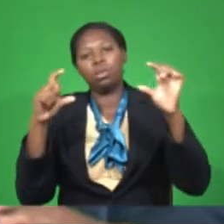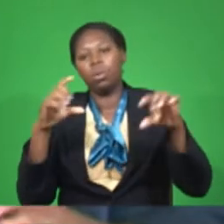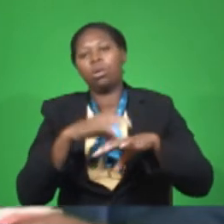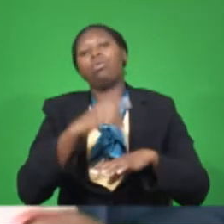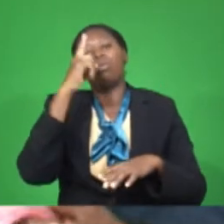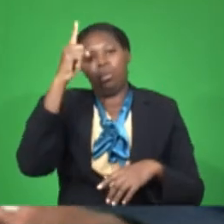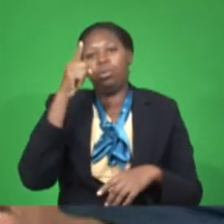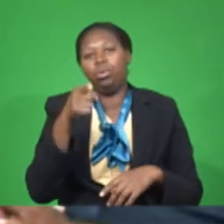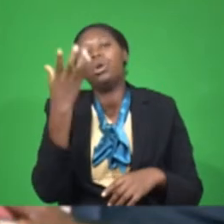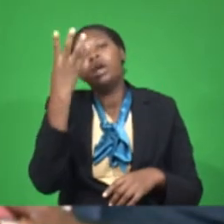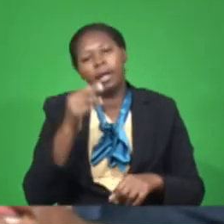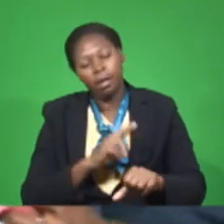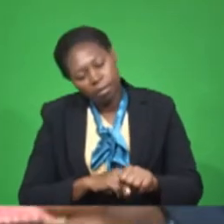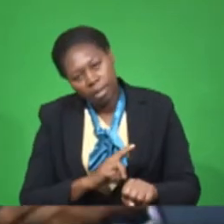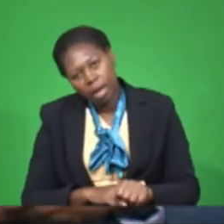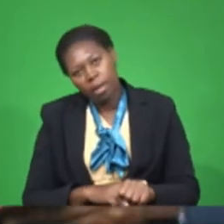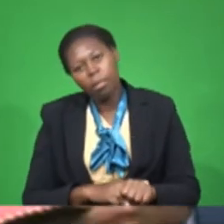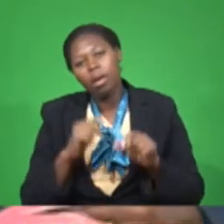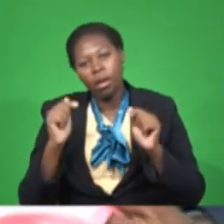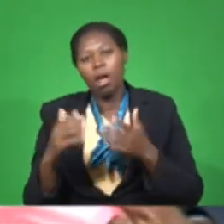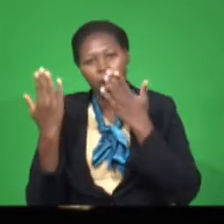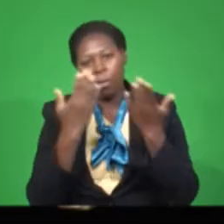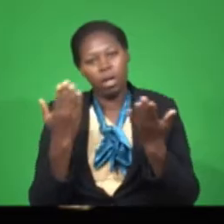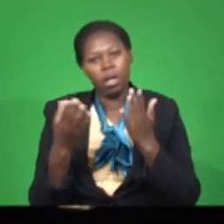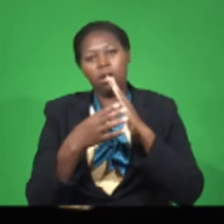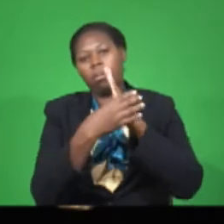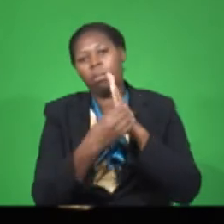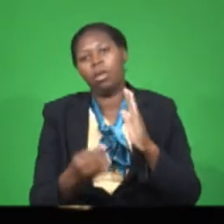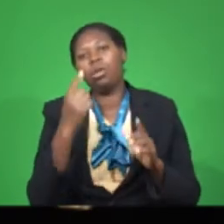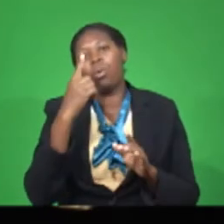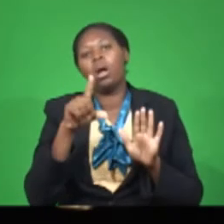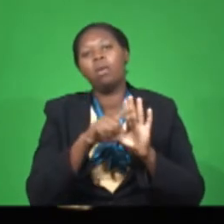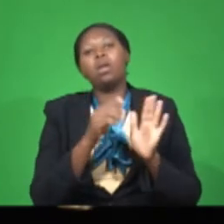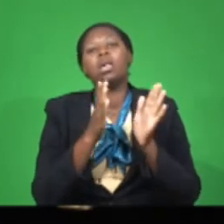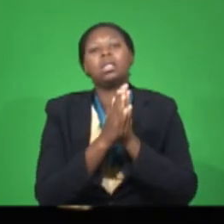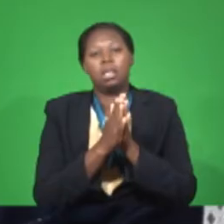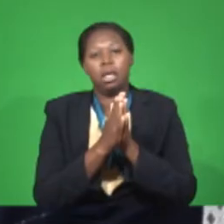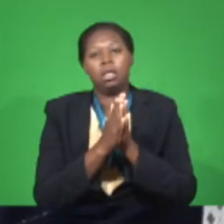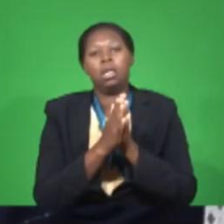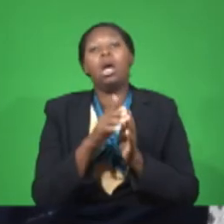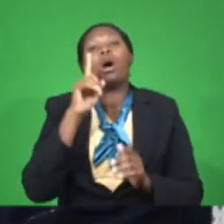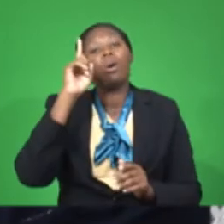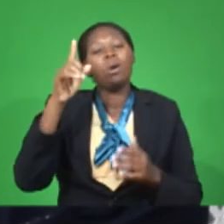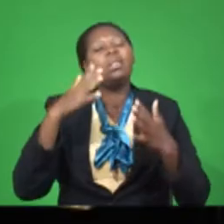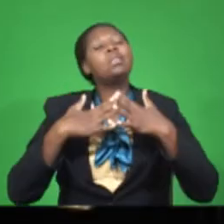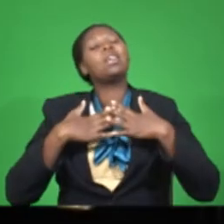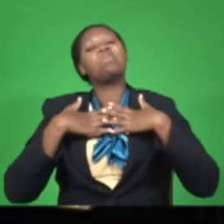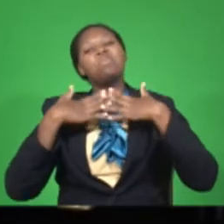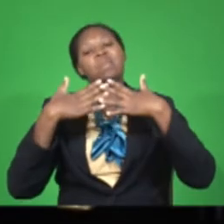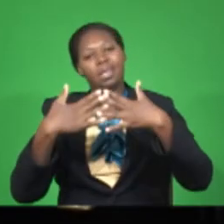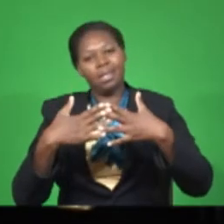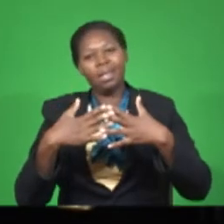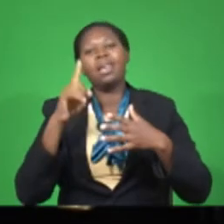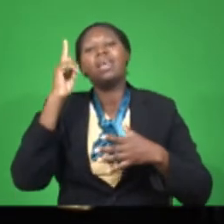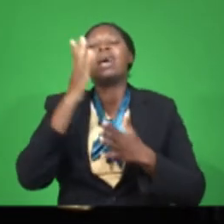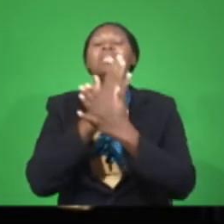Yes. Mirati nzwepa na Mateo 1 verse 10. Marano shamisa so watere. Kaitiro kamari so.